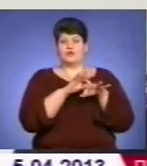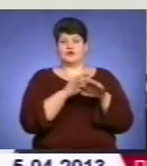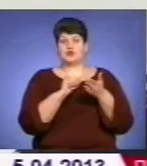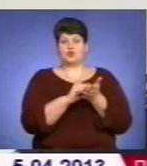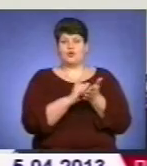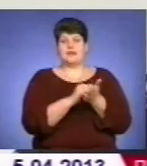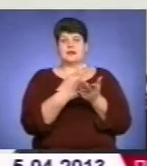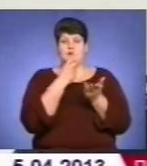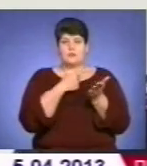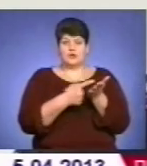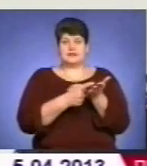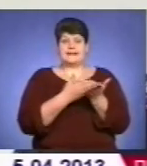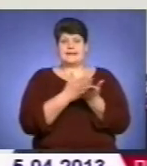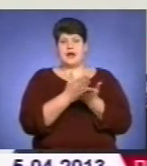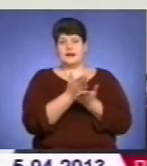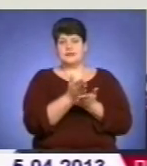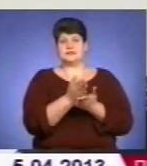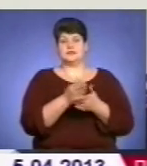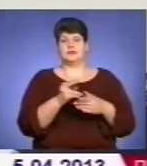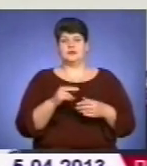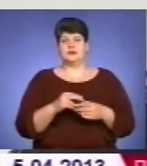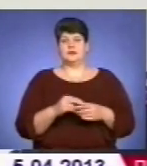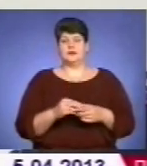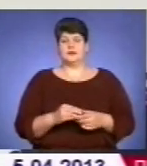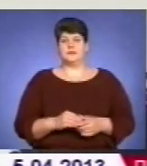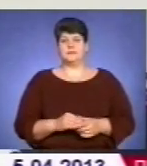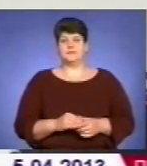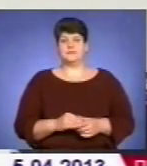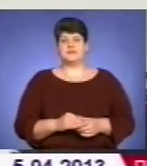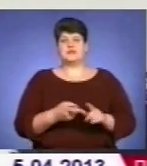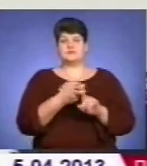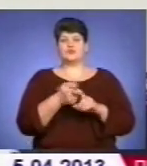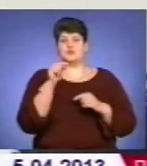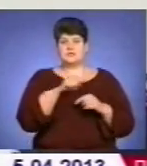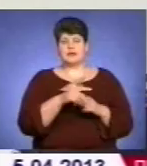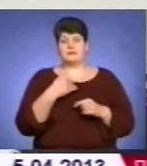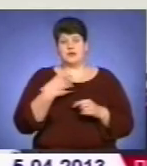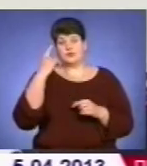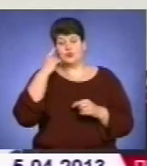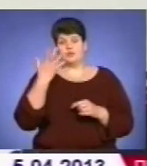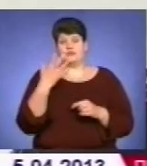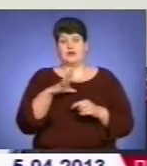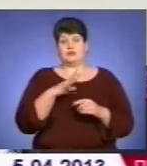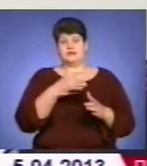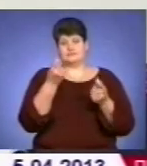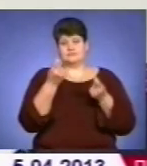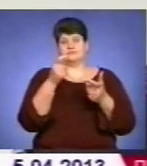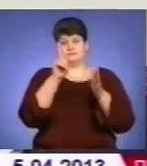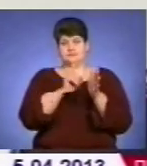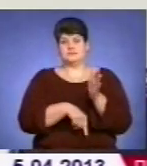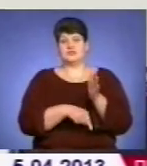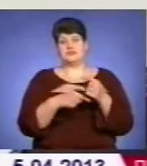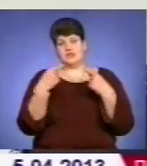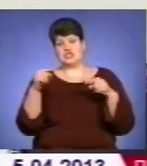підтверджували якість сертифікатів відповідних. В зв'язку з тим, я так розумію, що вона була більш дешевша, ніж